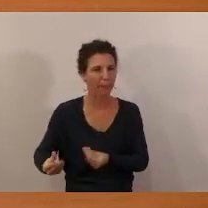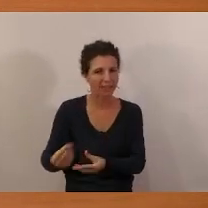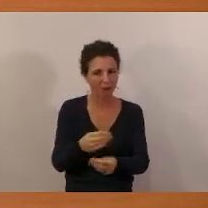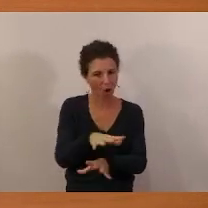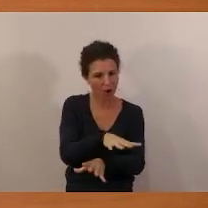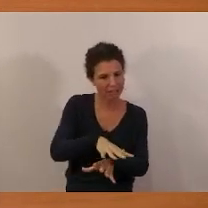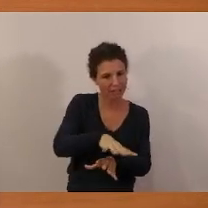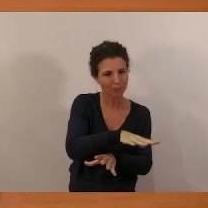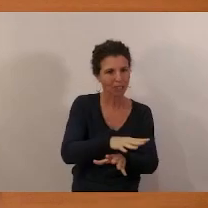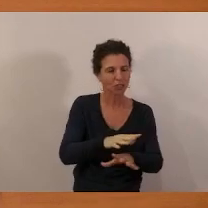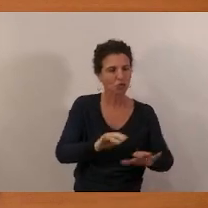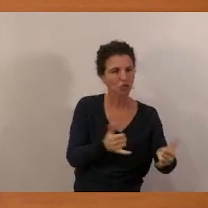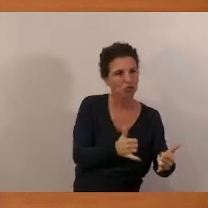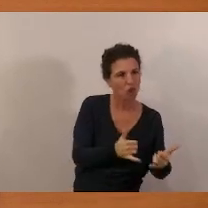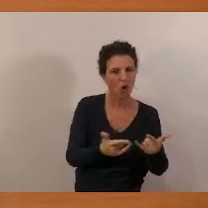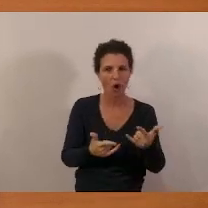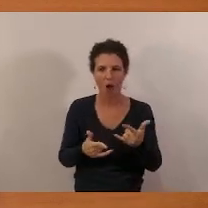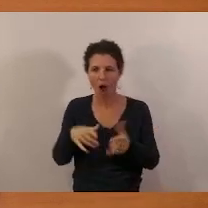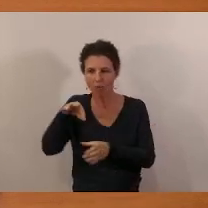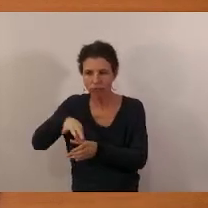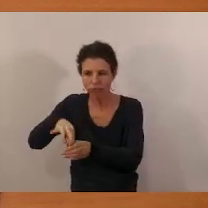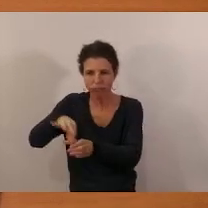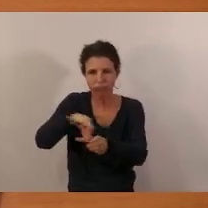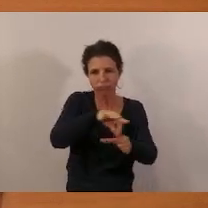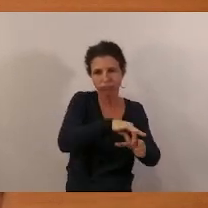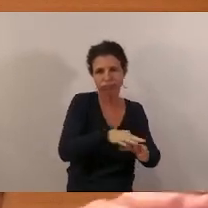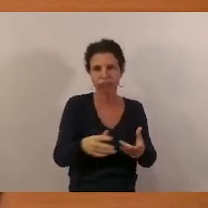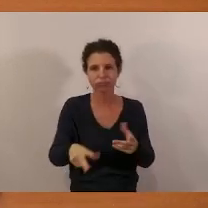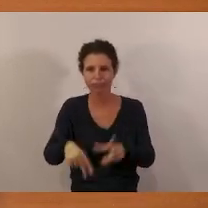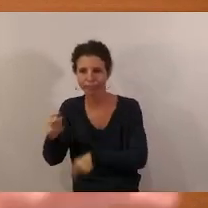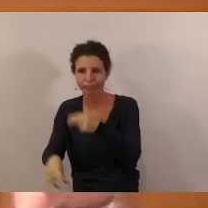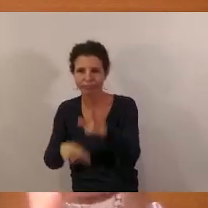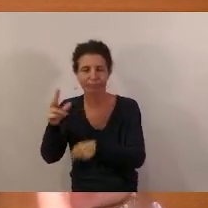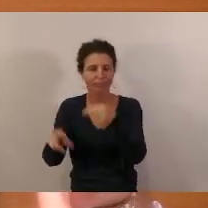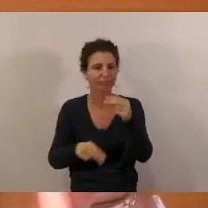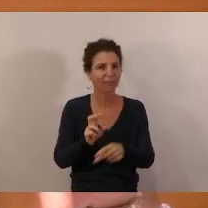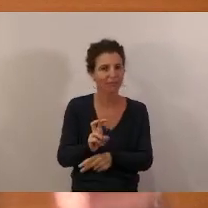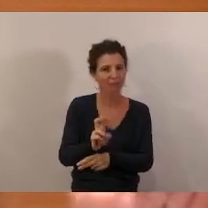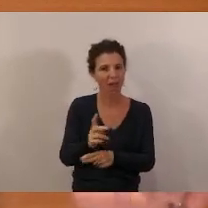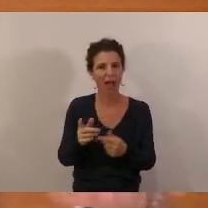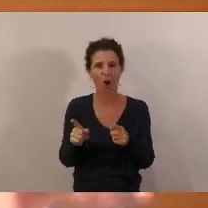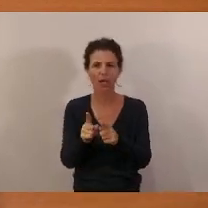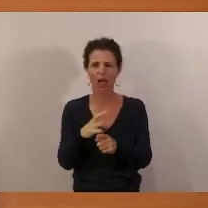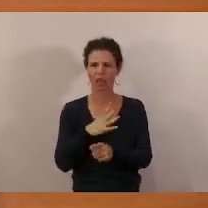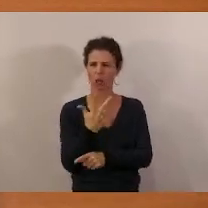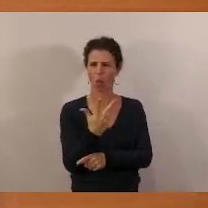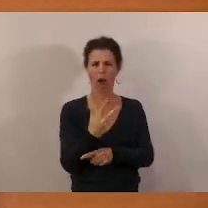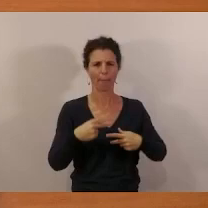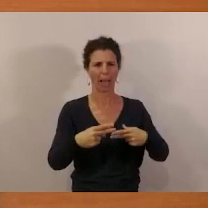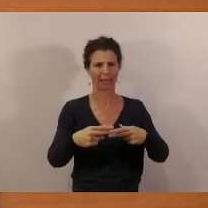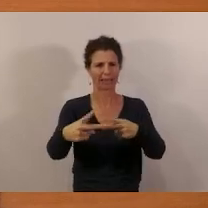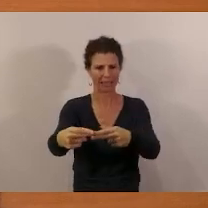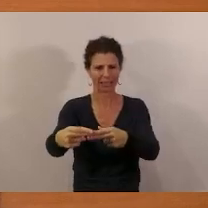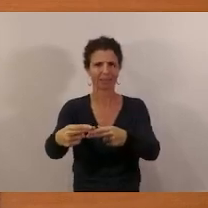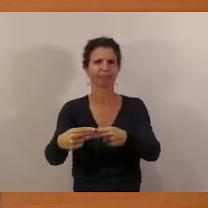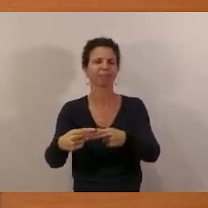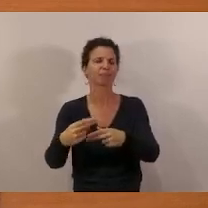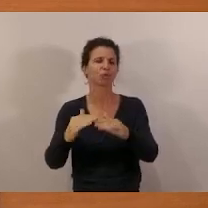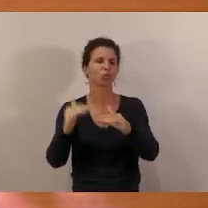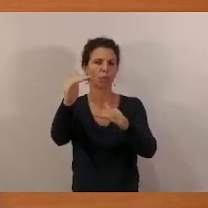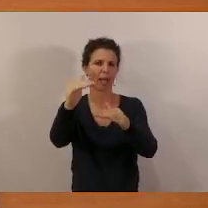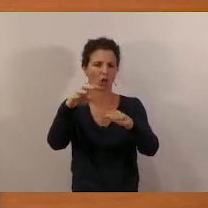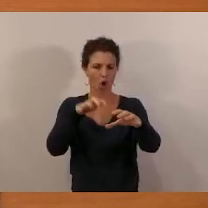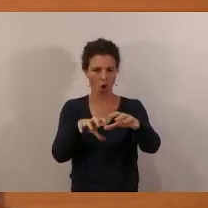partie, renaturer l'ensemble et de rendre ce petit espace. Il y a trois parties, il y a une partie supérieure, une partie médiane et une partie inférieure. On